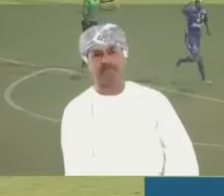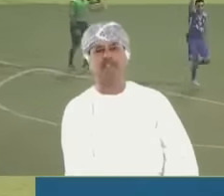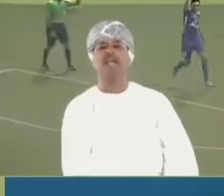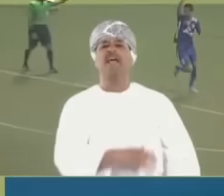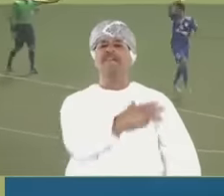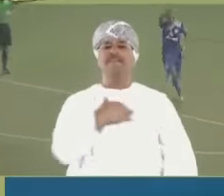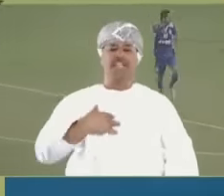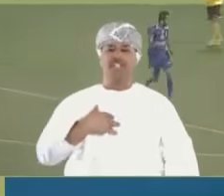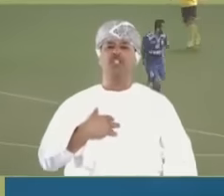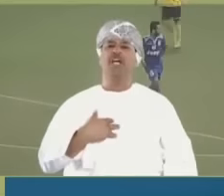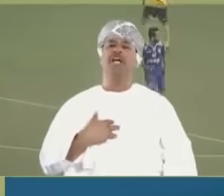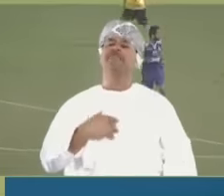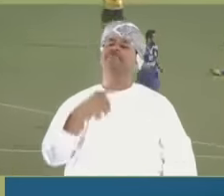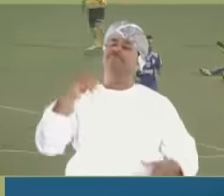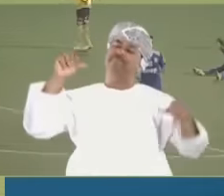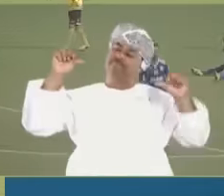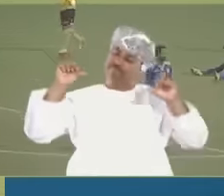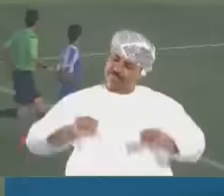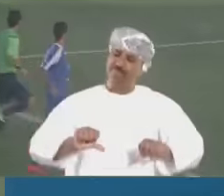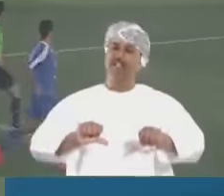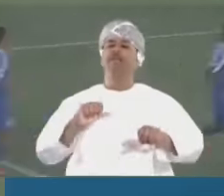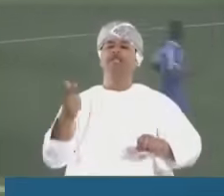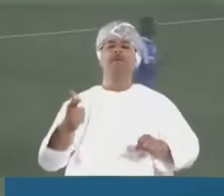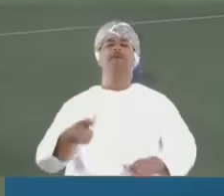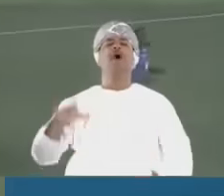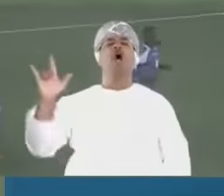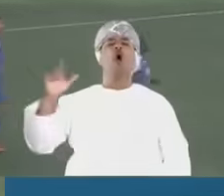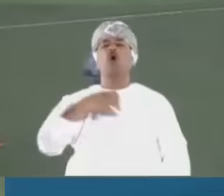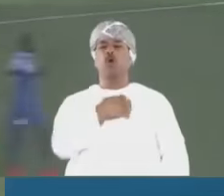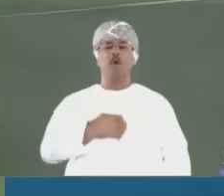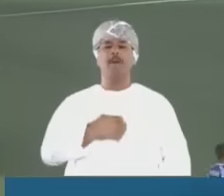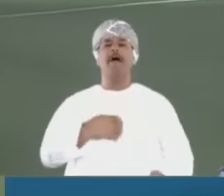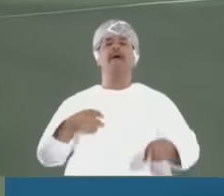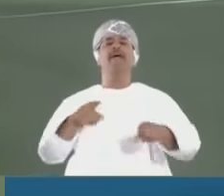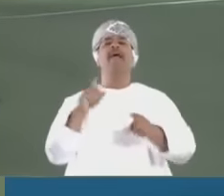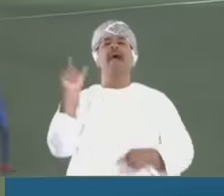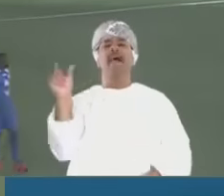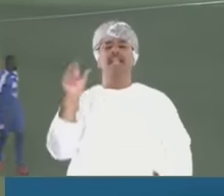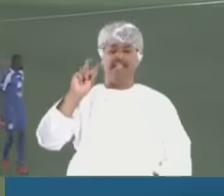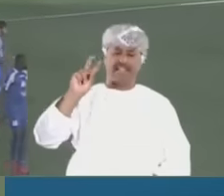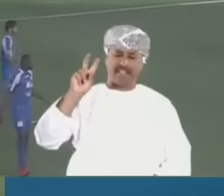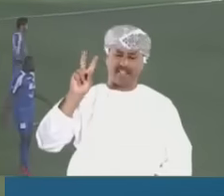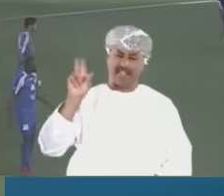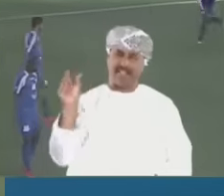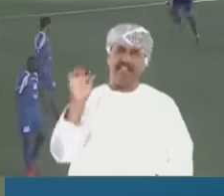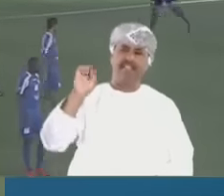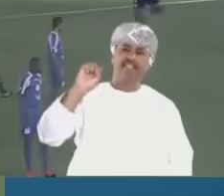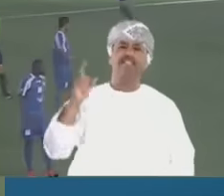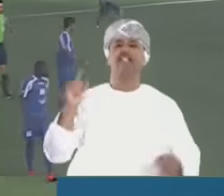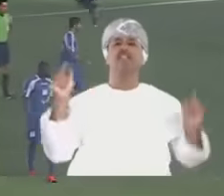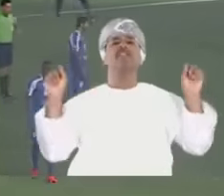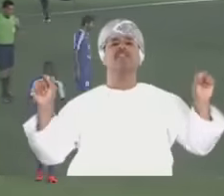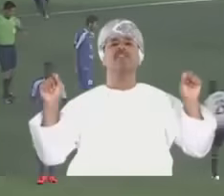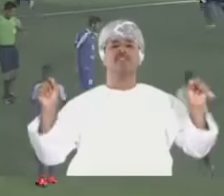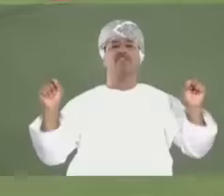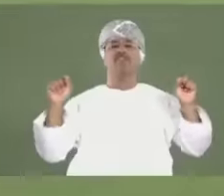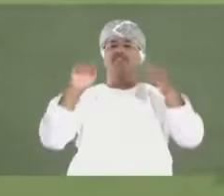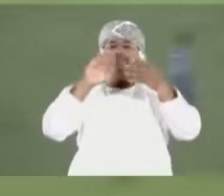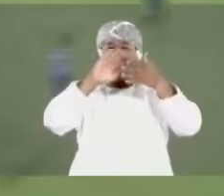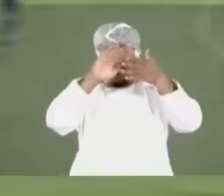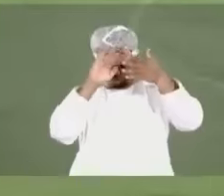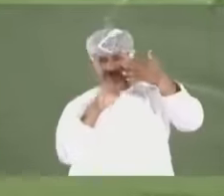فنجا يخفق في استغلال تعثر العروبة ويتعادل مع النصر بدون أهداف ويتراجع في سلم